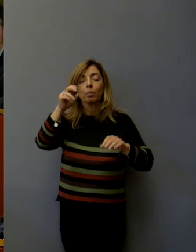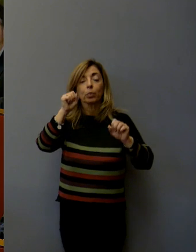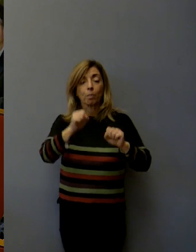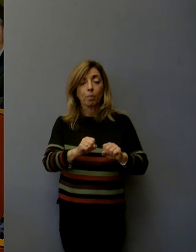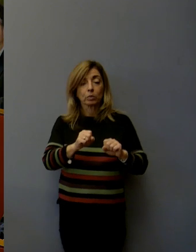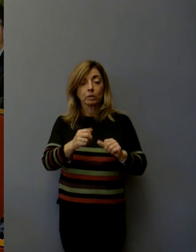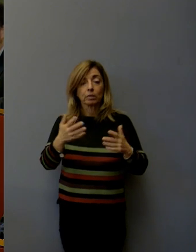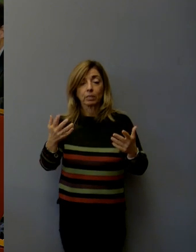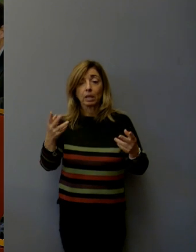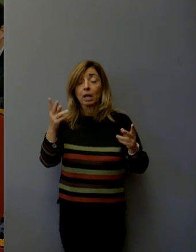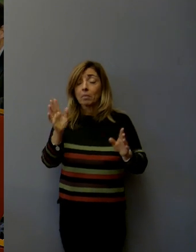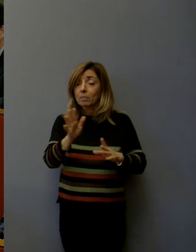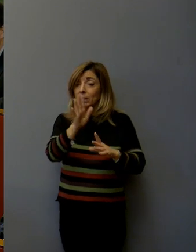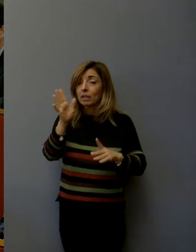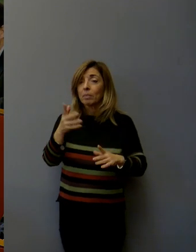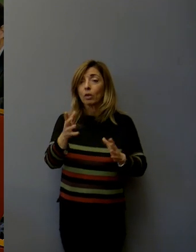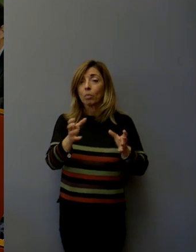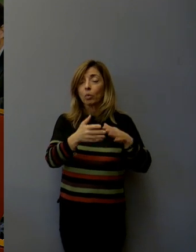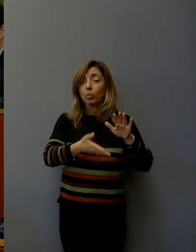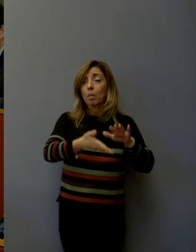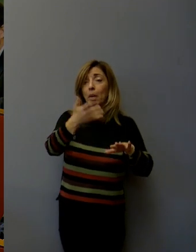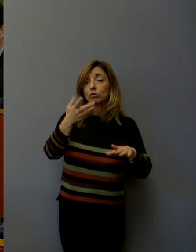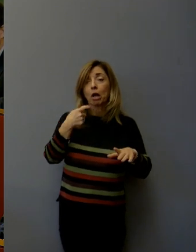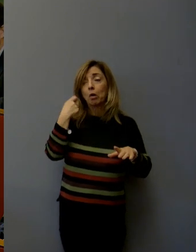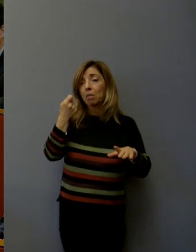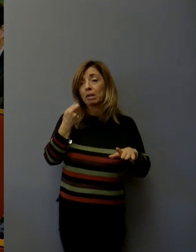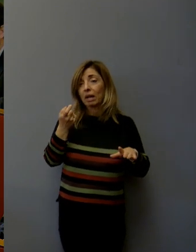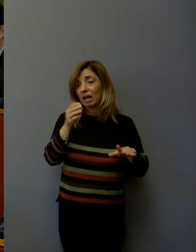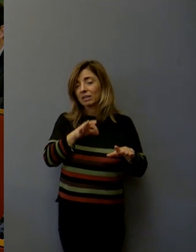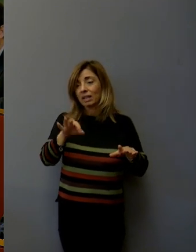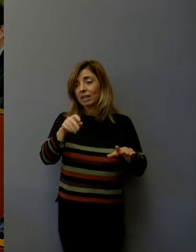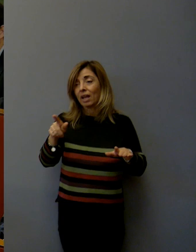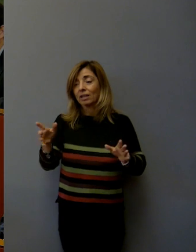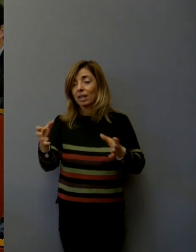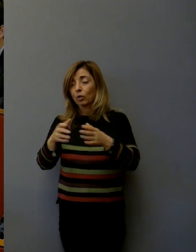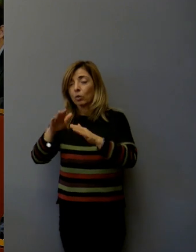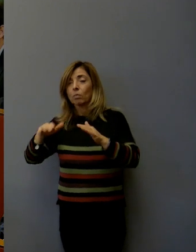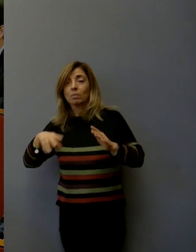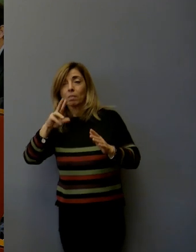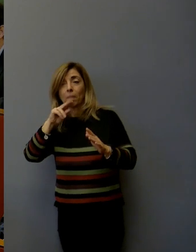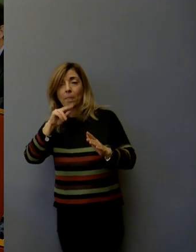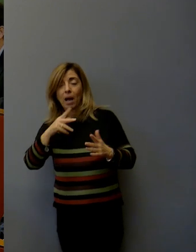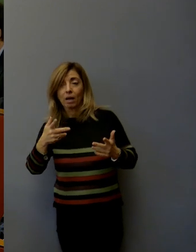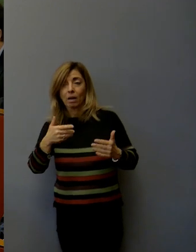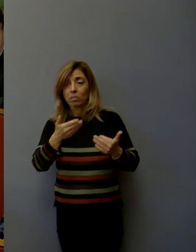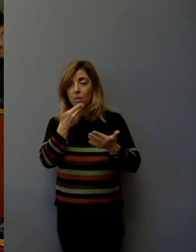dice la minoranza Ma questo rientra tutto nello schema di questo dell'andamento di questi lavori quindi io richiamo come dire